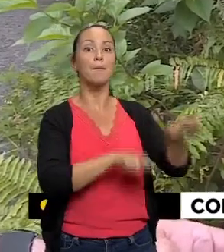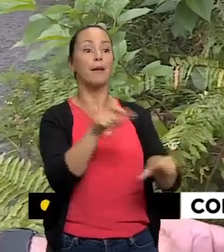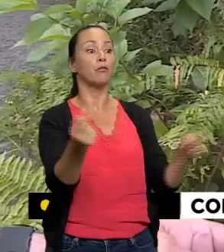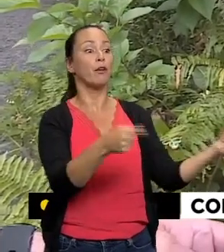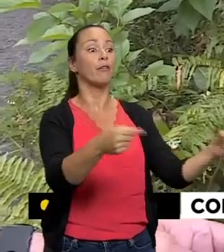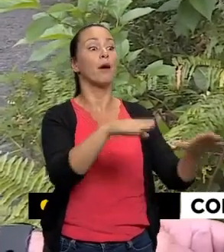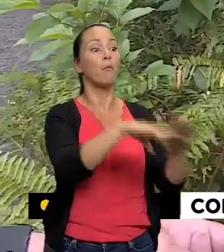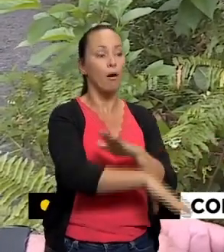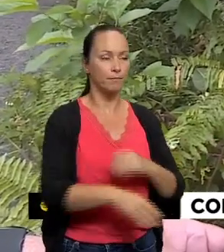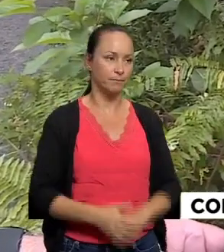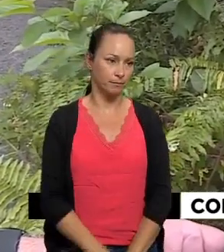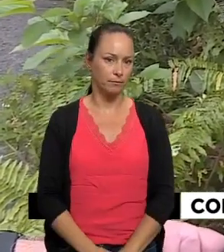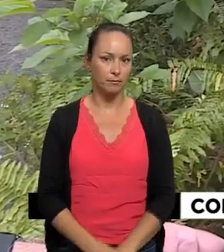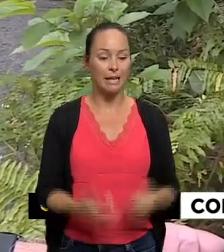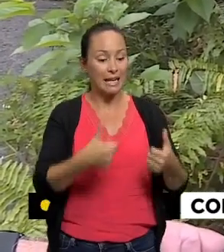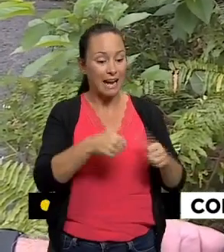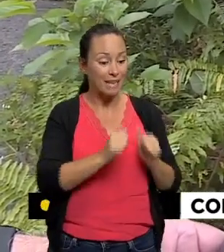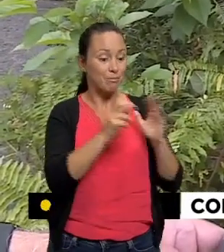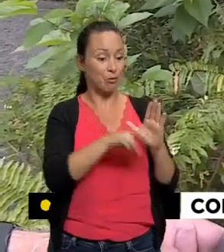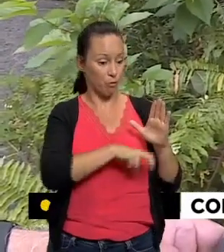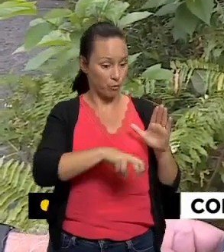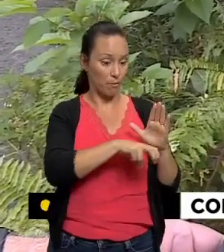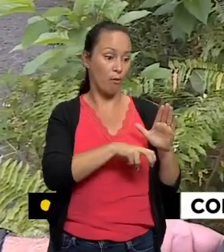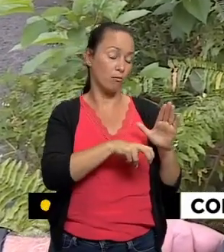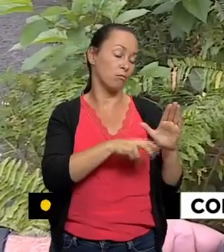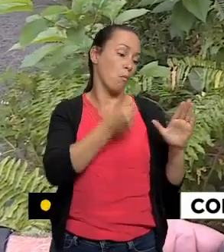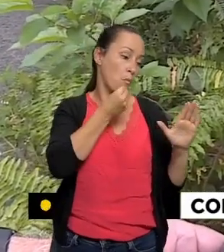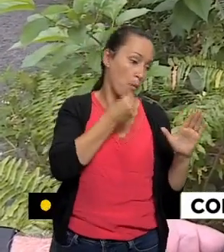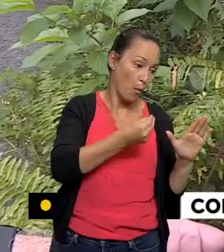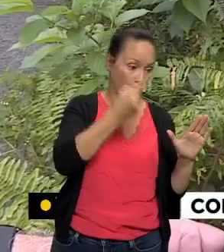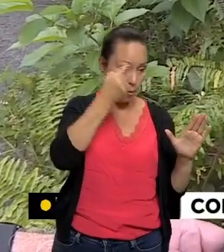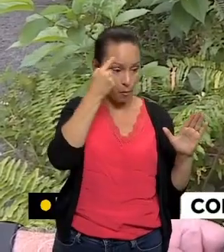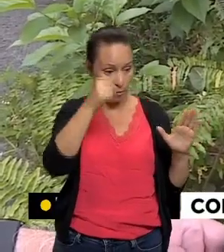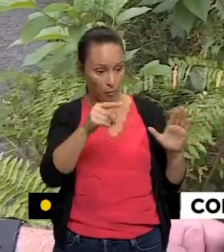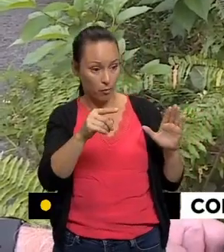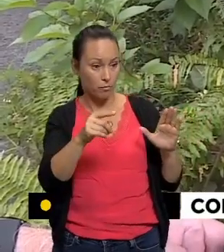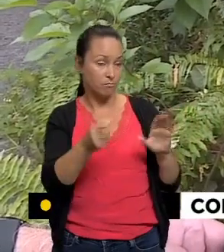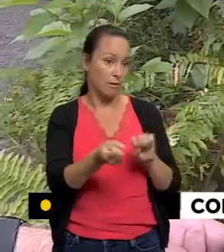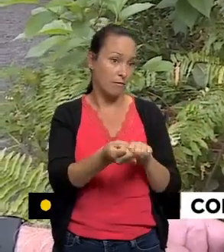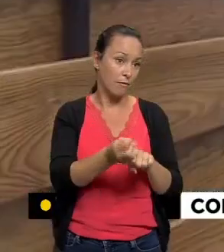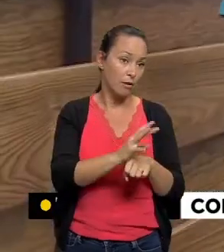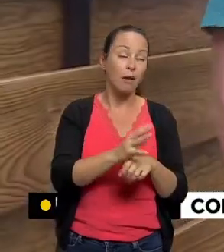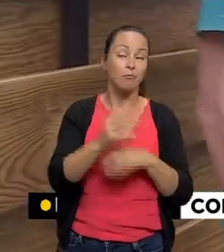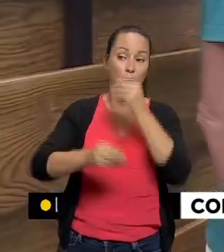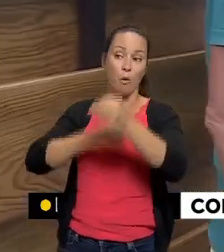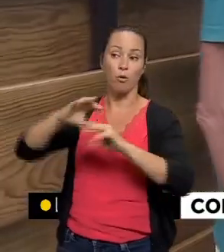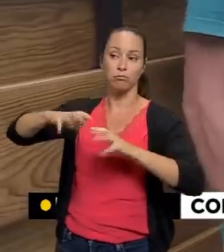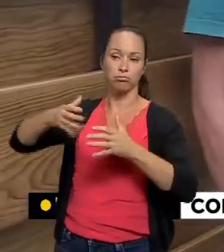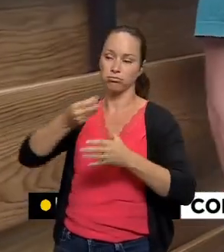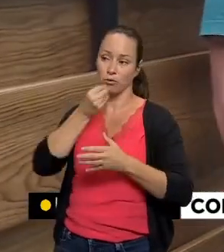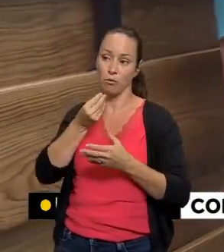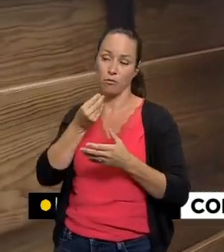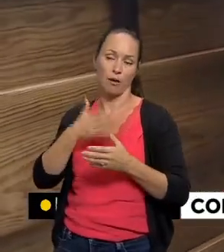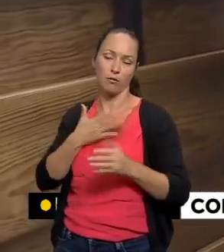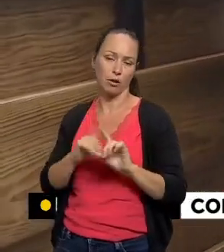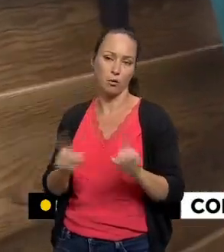dis-moi, si le confinement a du bon, sans doute pour le virus, mais bon, après, pour le reste du monde, n'y croit pas. Nous, on est